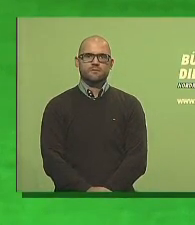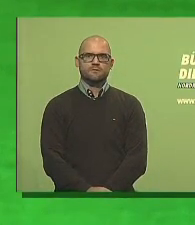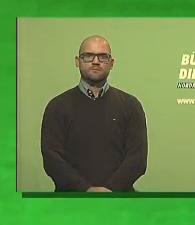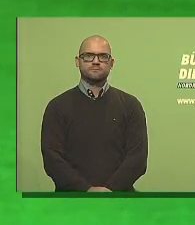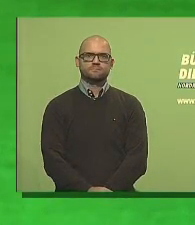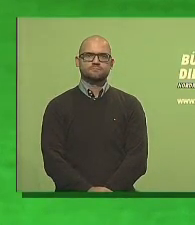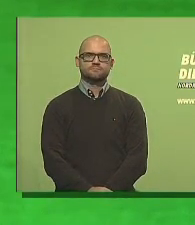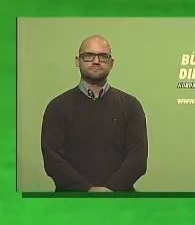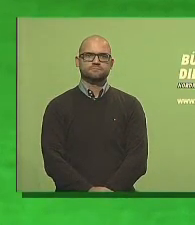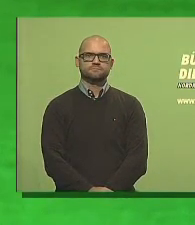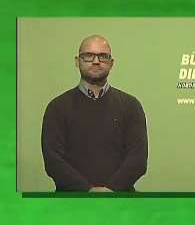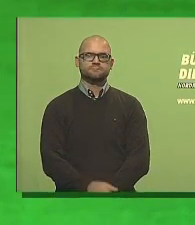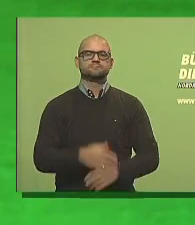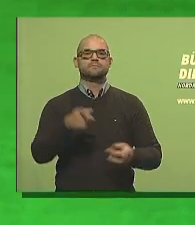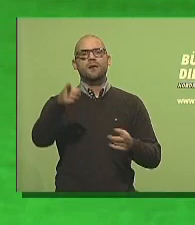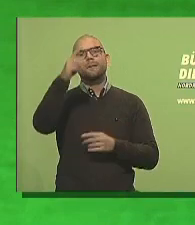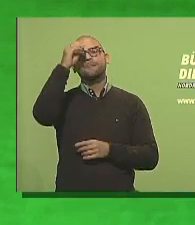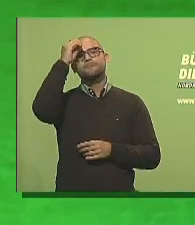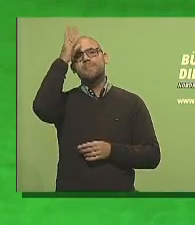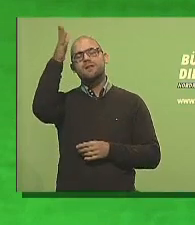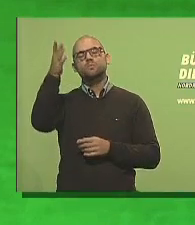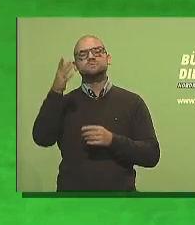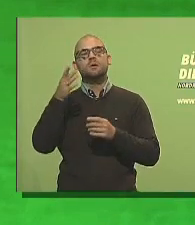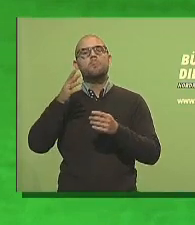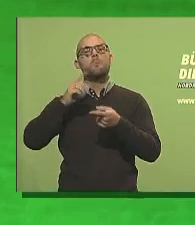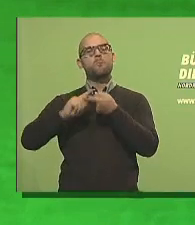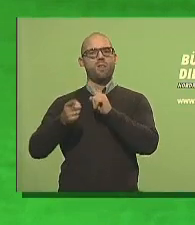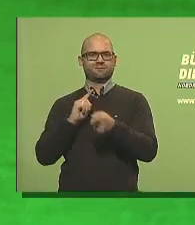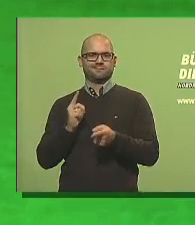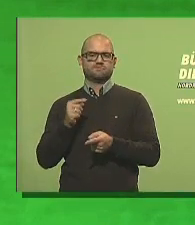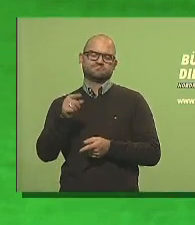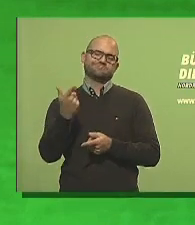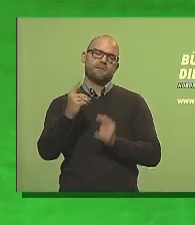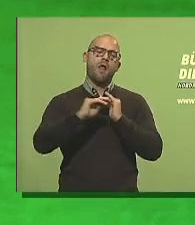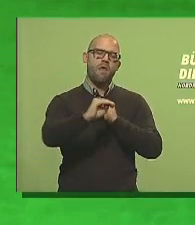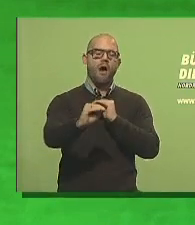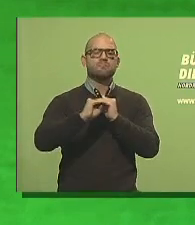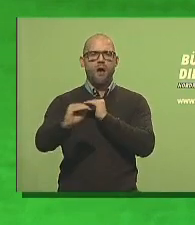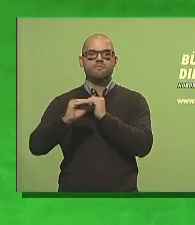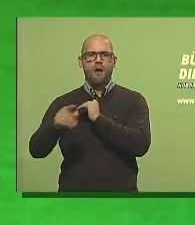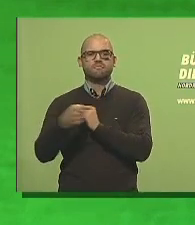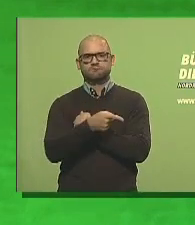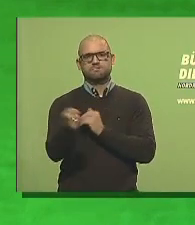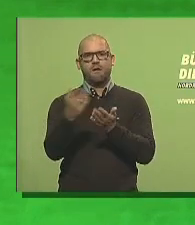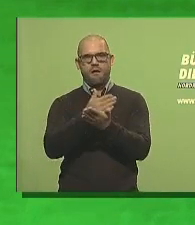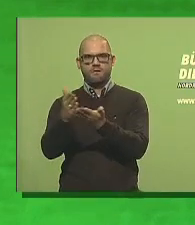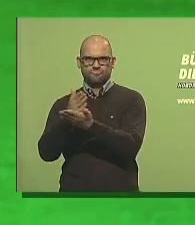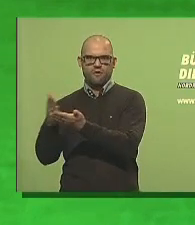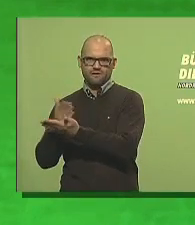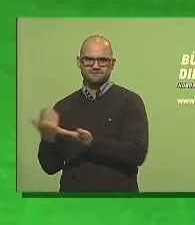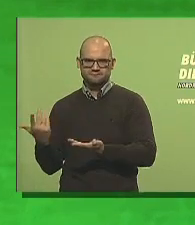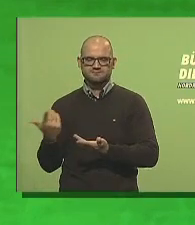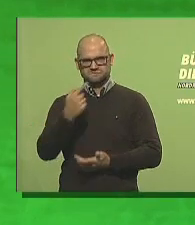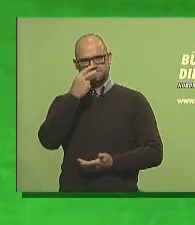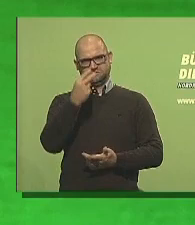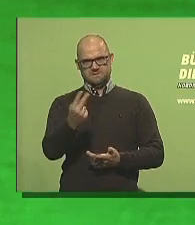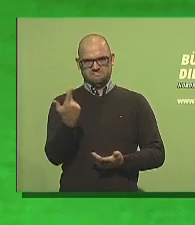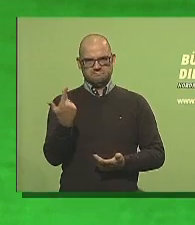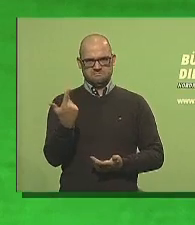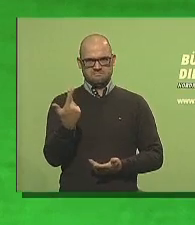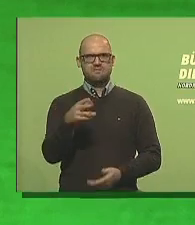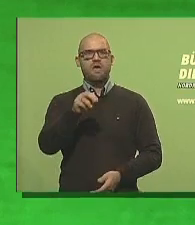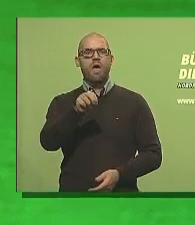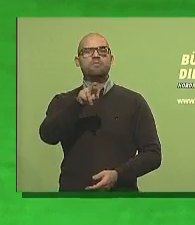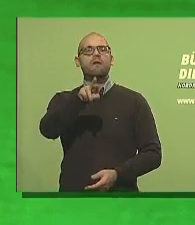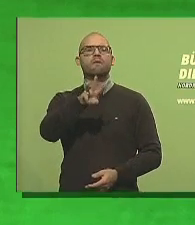Wenn man das Beispiel Bildungspolitik nimmt, das ist ja Ländersache, auch da kann man sagen, Vorbild Nordrhein-Westfalen.